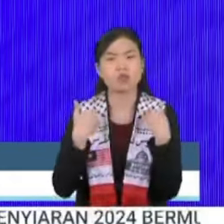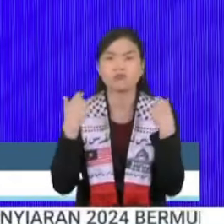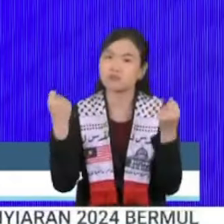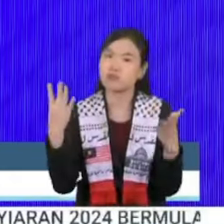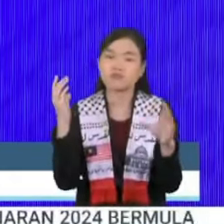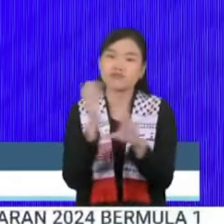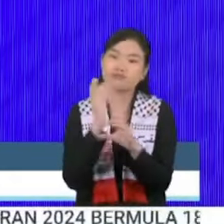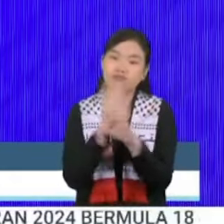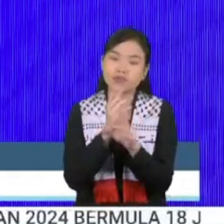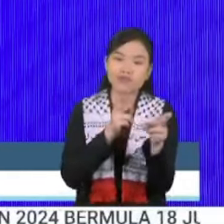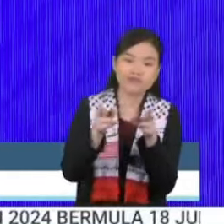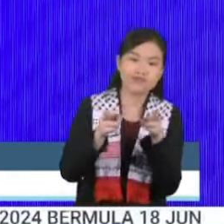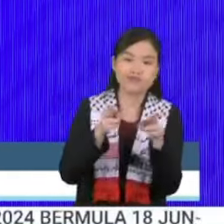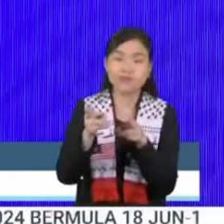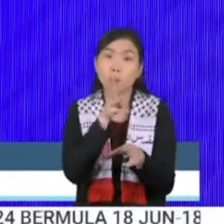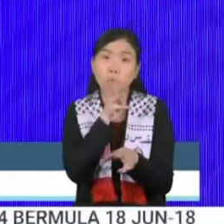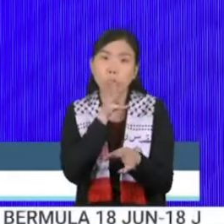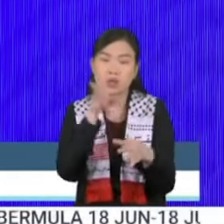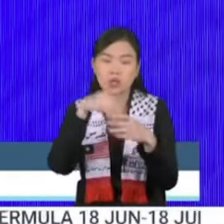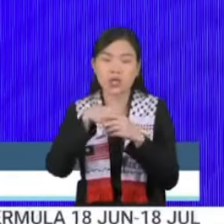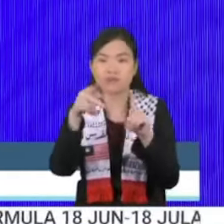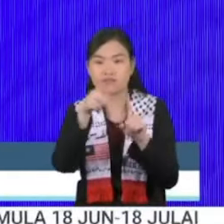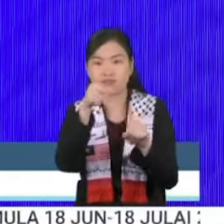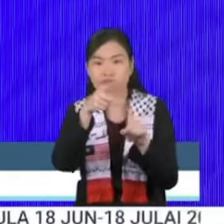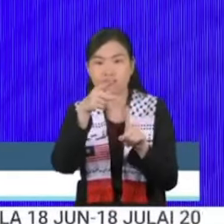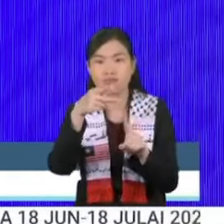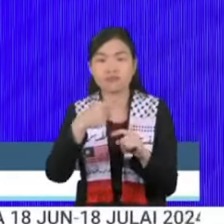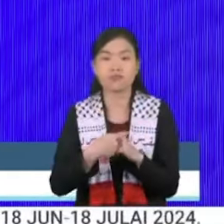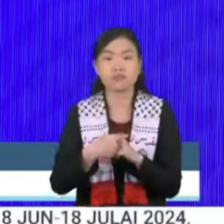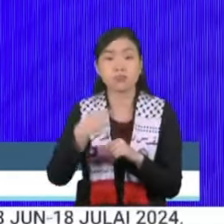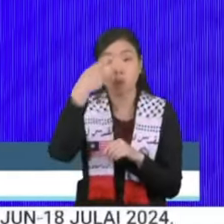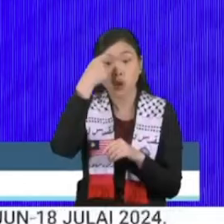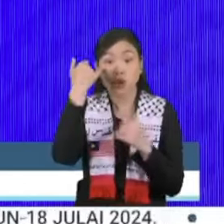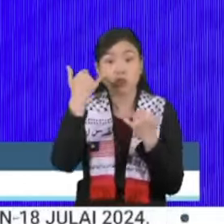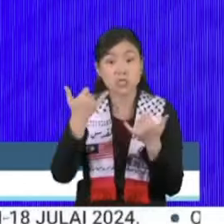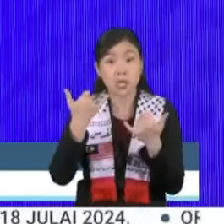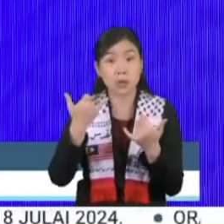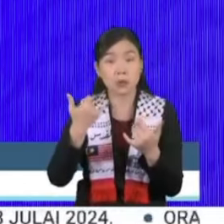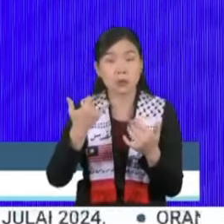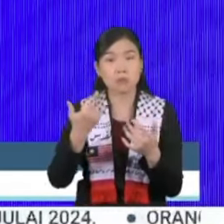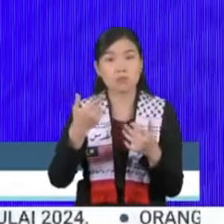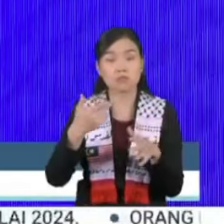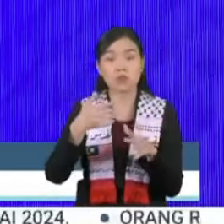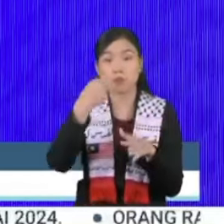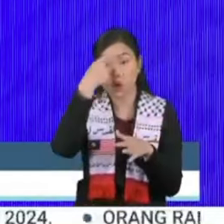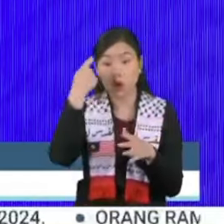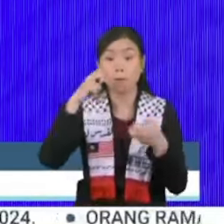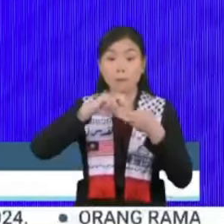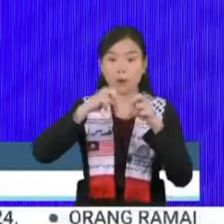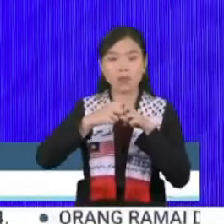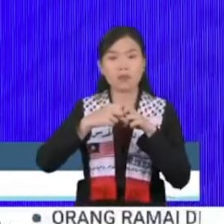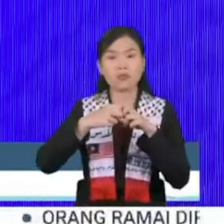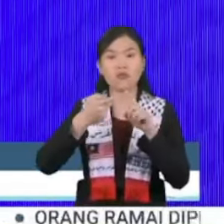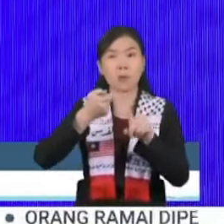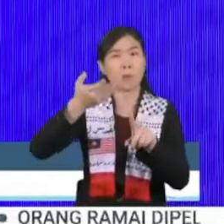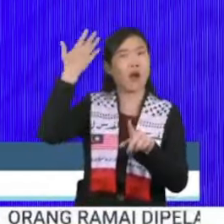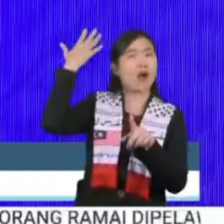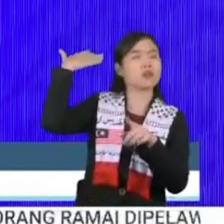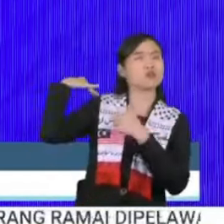air di negeri Pulau Pinang. Sebab ini masalah legasi yang diturunkan sebelum